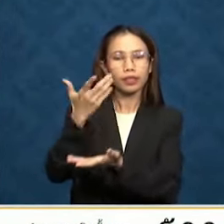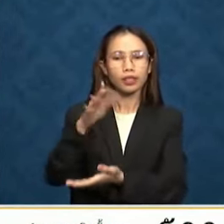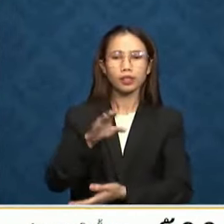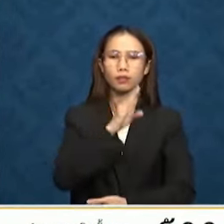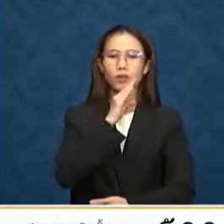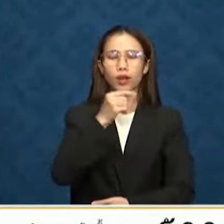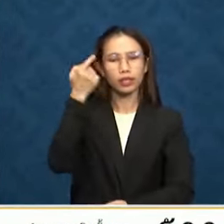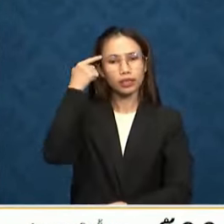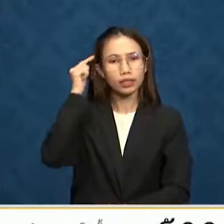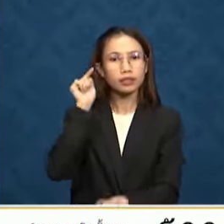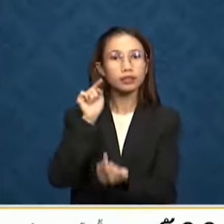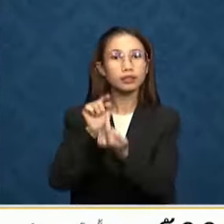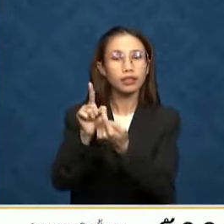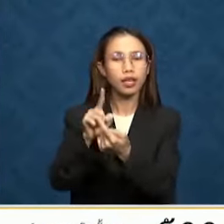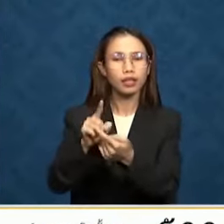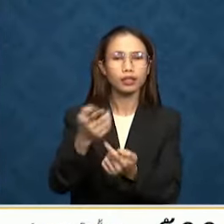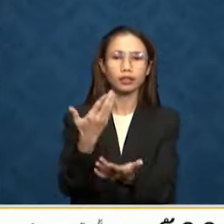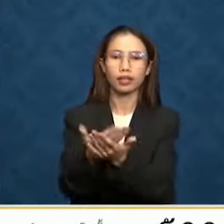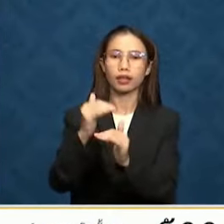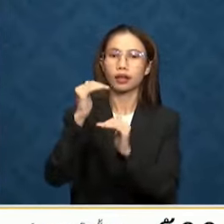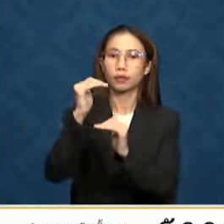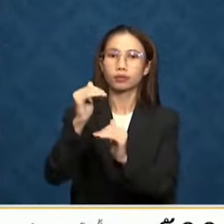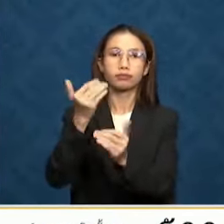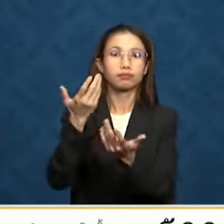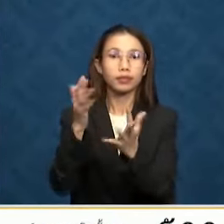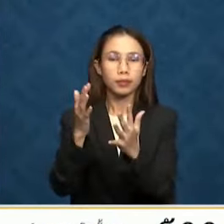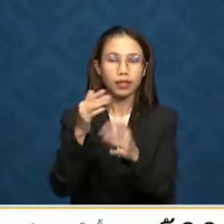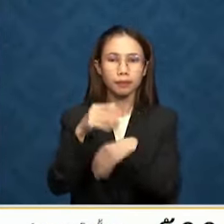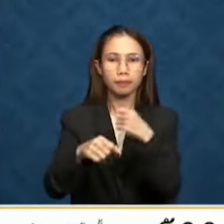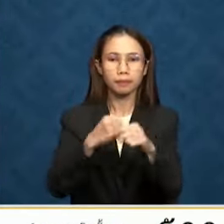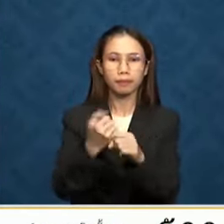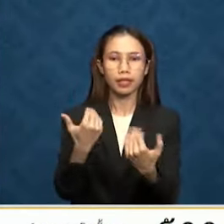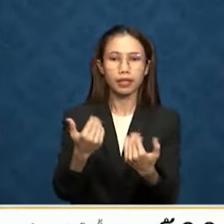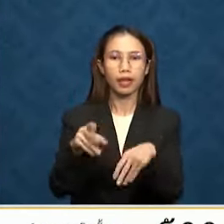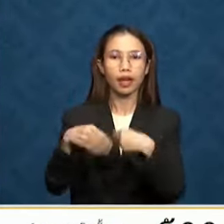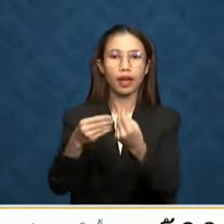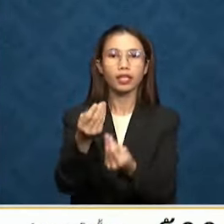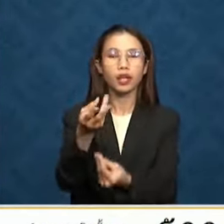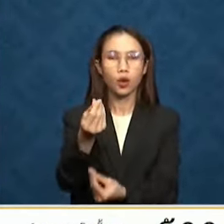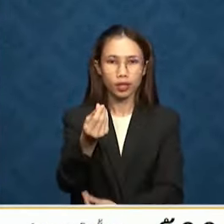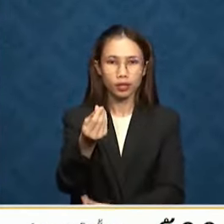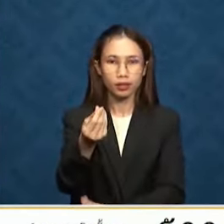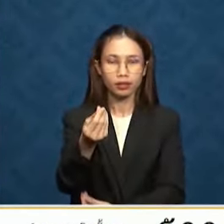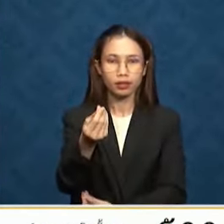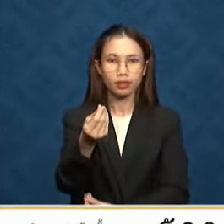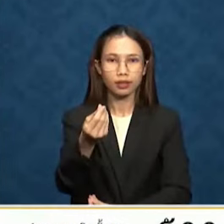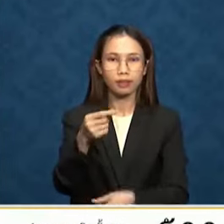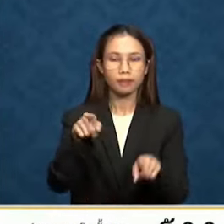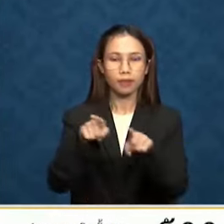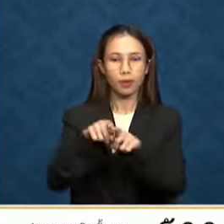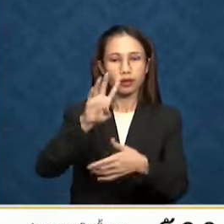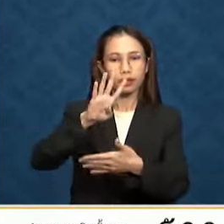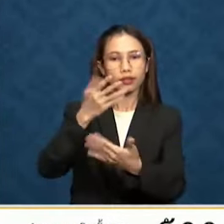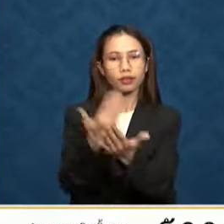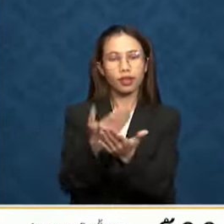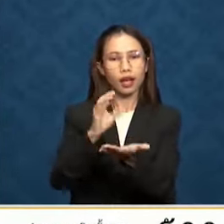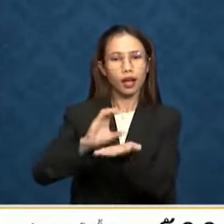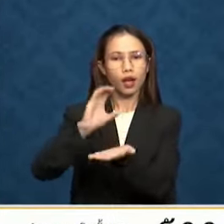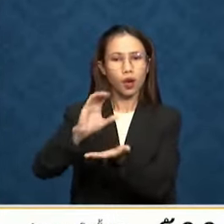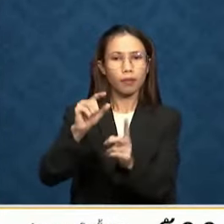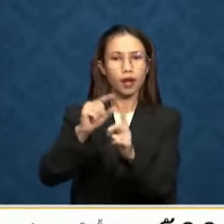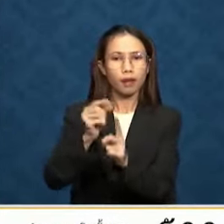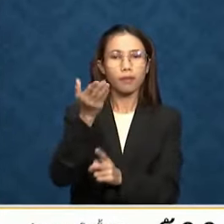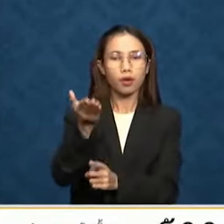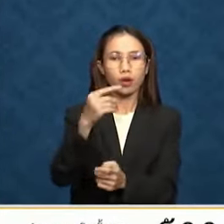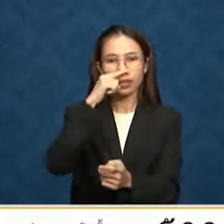คะไม่ได้ตั้งกรอบงบประมาณเอาไว้ว่าปีนี้จะให้อะไรเท่าไหร่เนี่ยมันทำให้งบประมาณประเทศไทยค่ะคำของบ